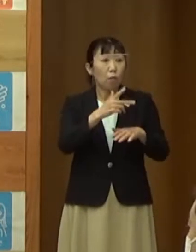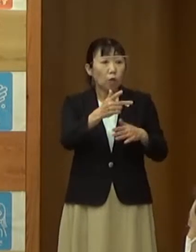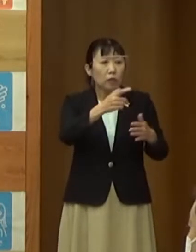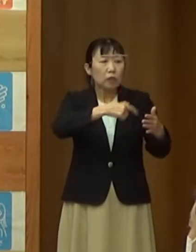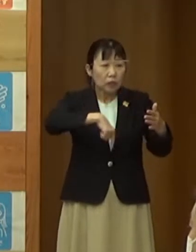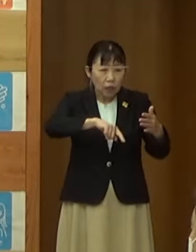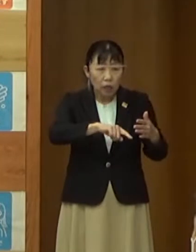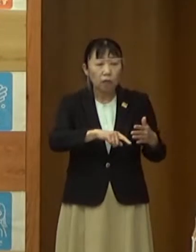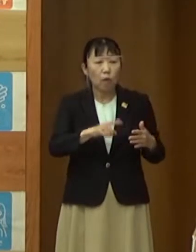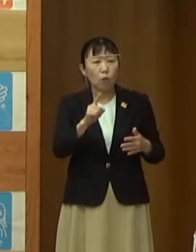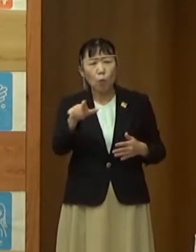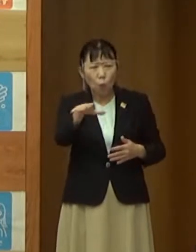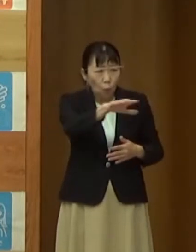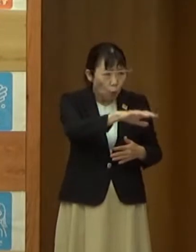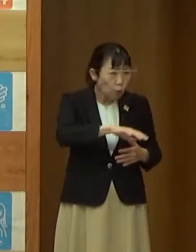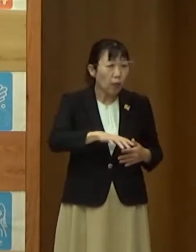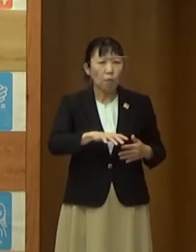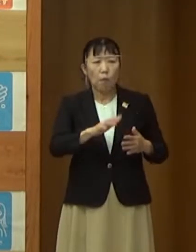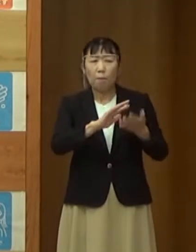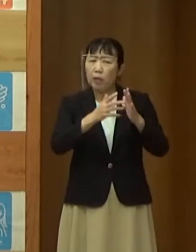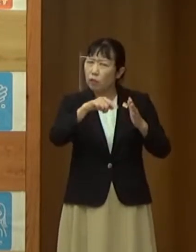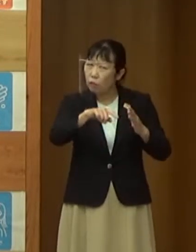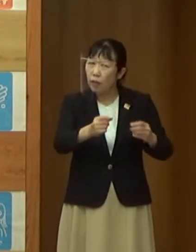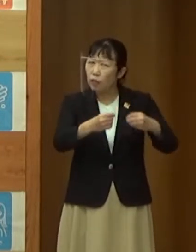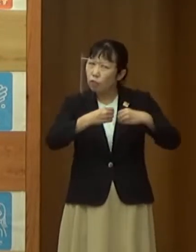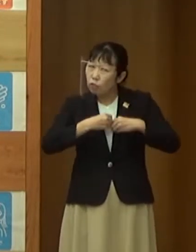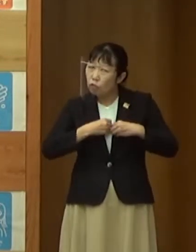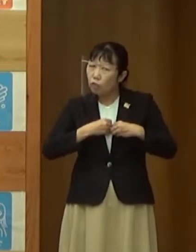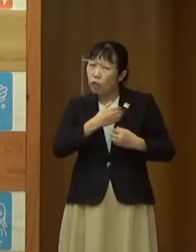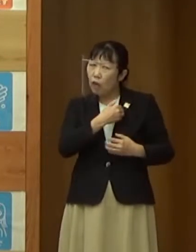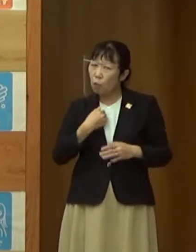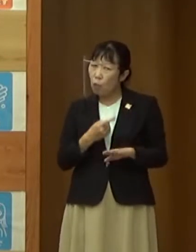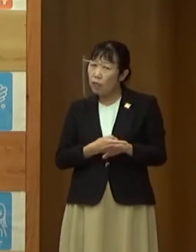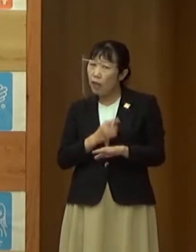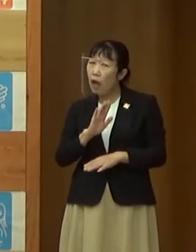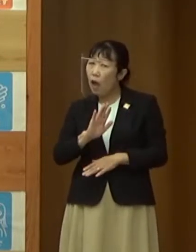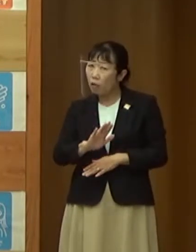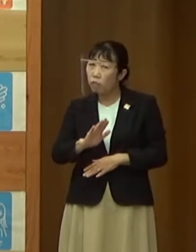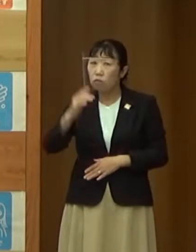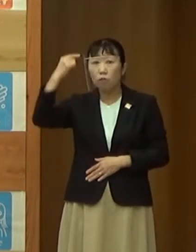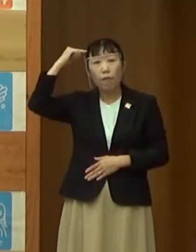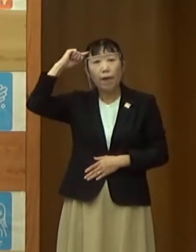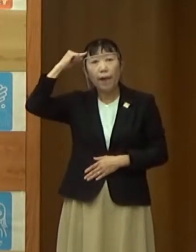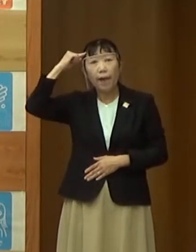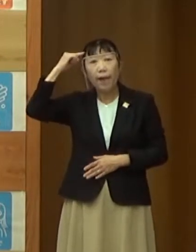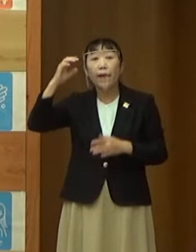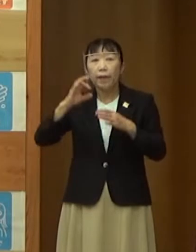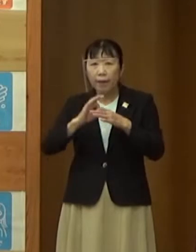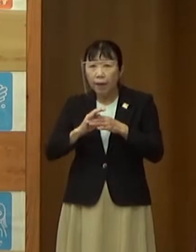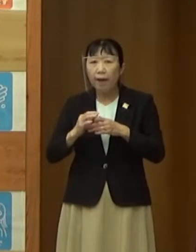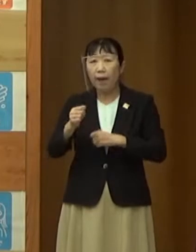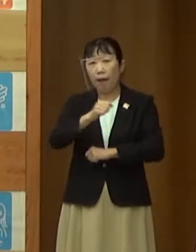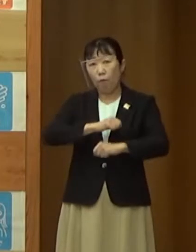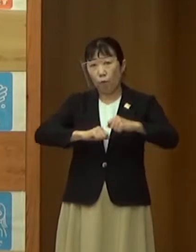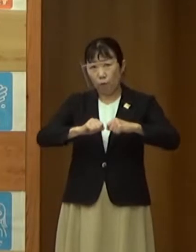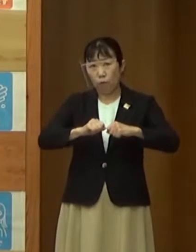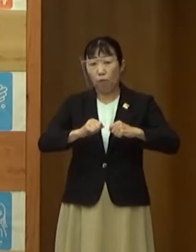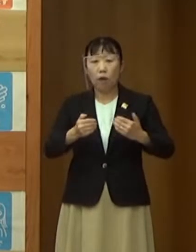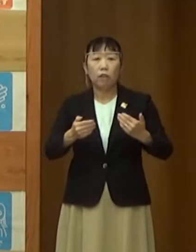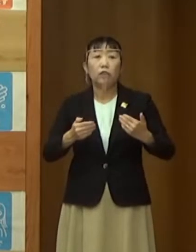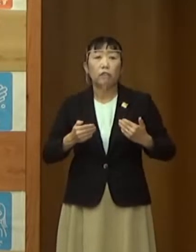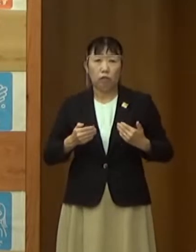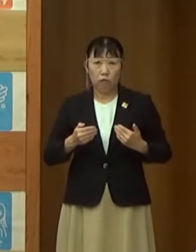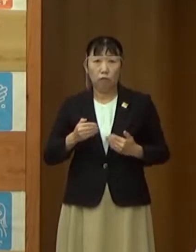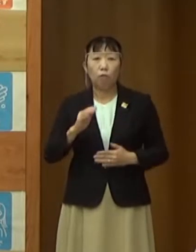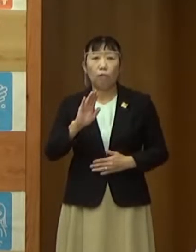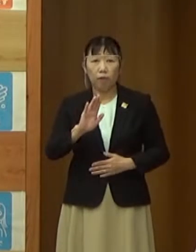てはどこでも誰でも感染をする、まあ、そういった可能性があるということを想定をした中で行動していただくという段